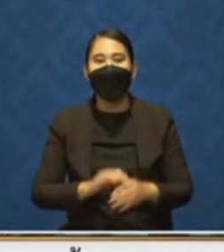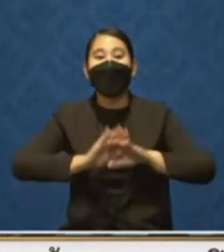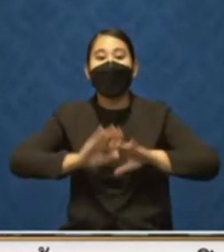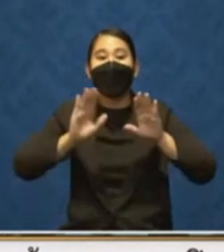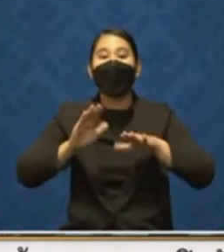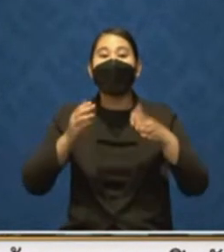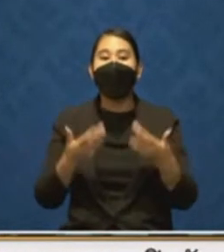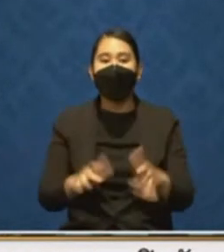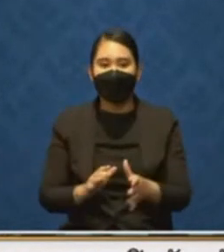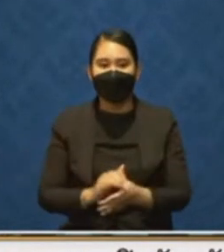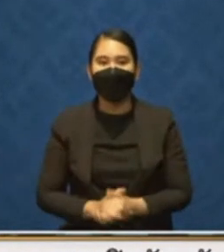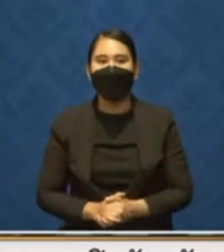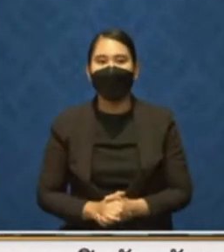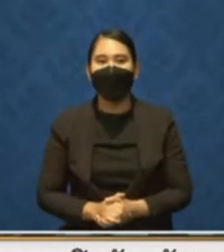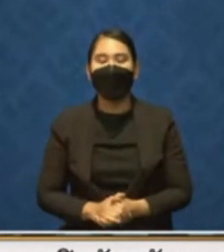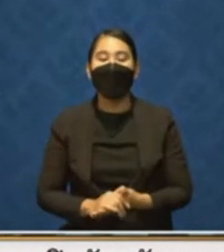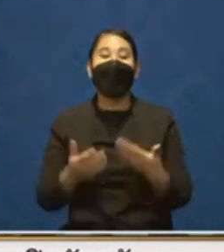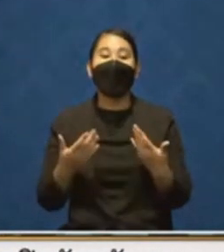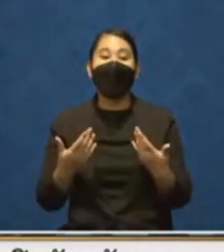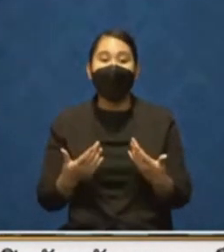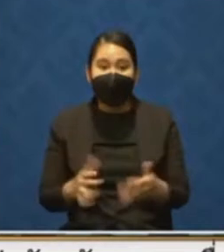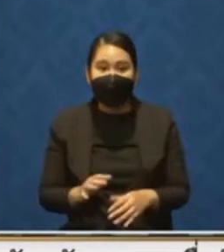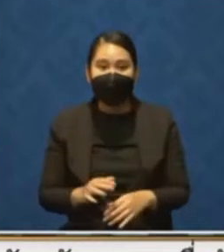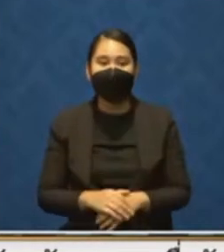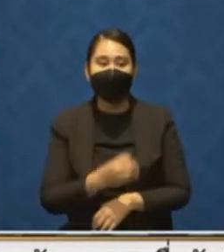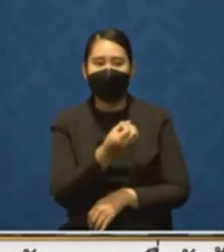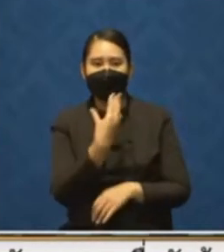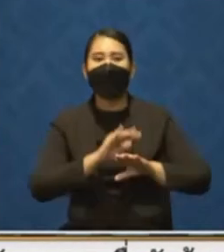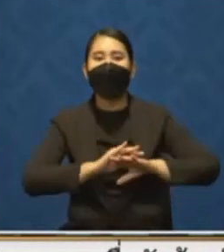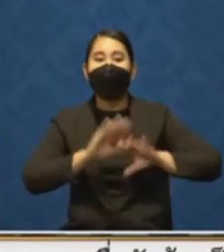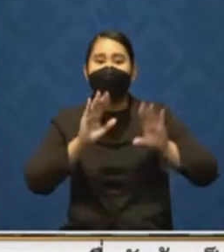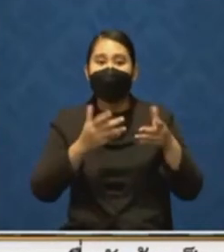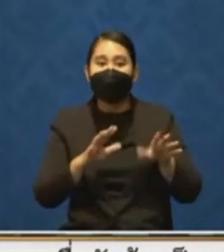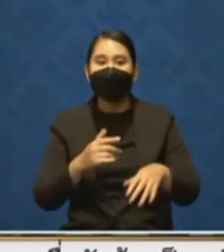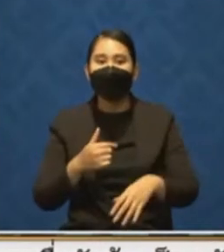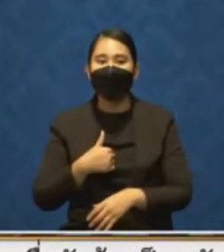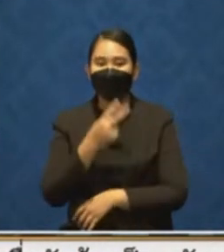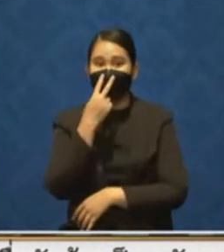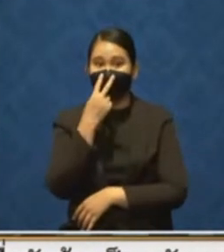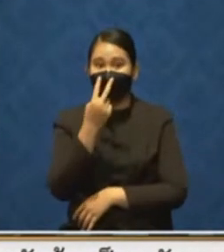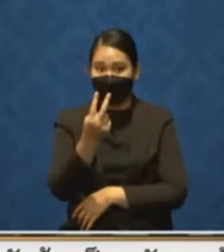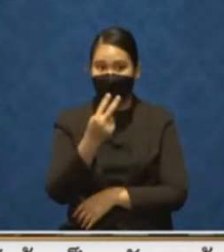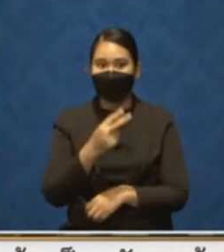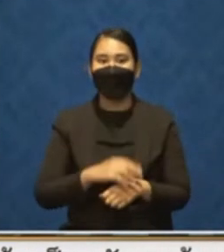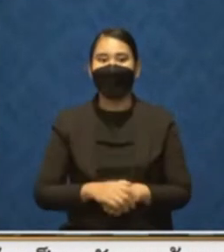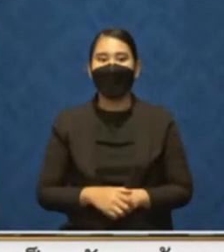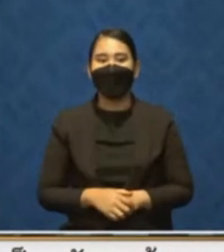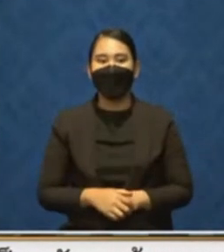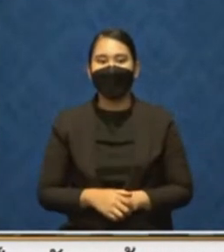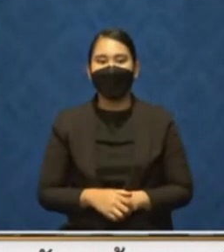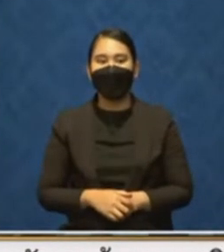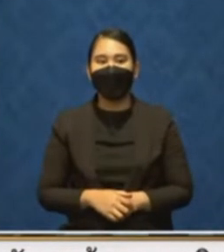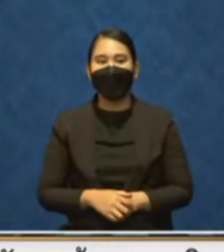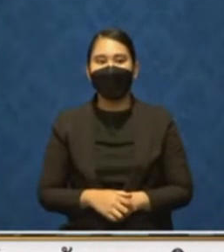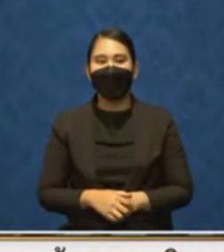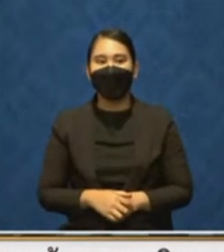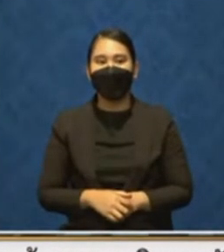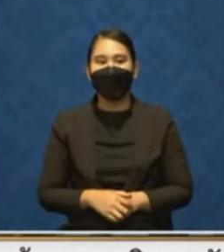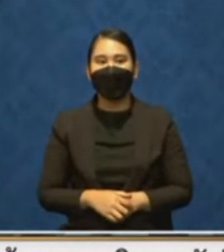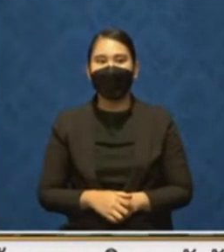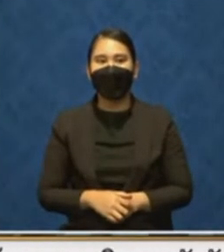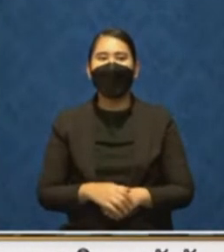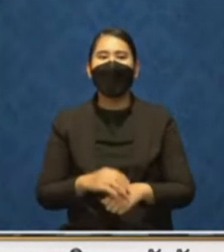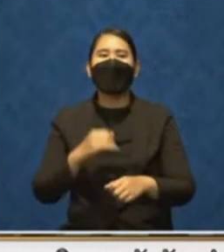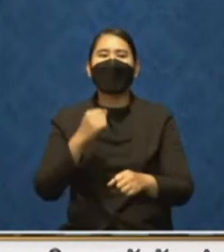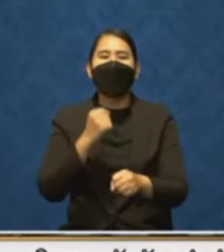ครับป้ากดว่าดูที่จอเนี้ยสุดท้ายก็แอบ